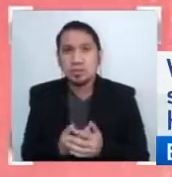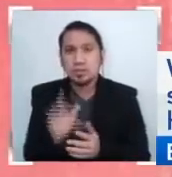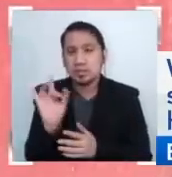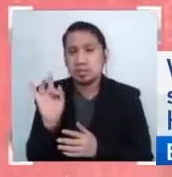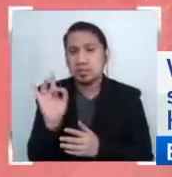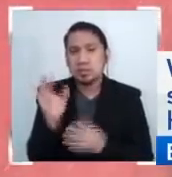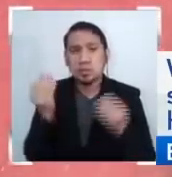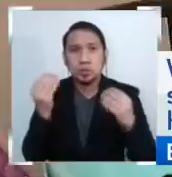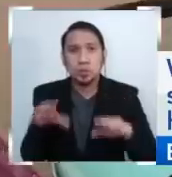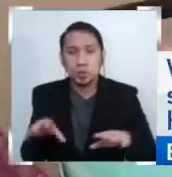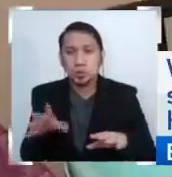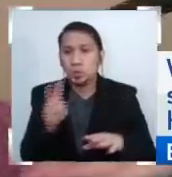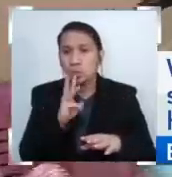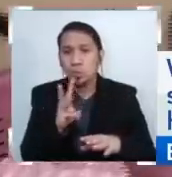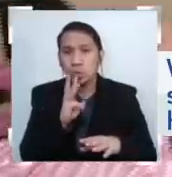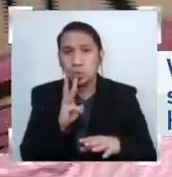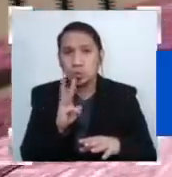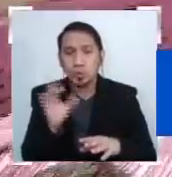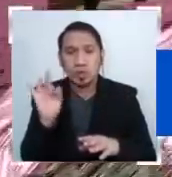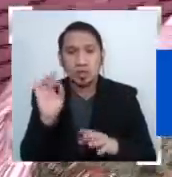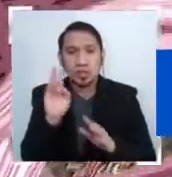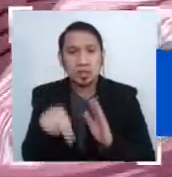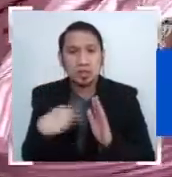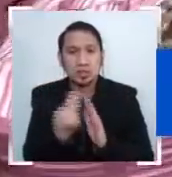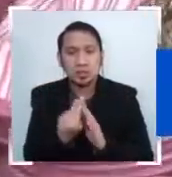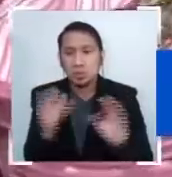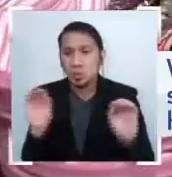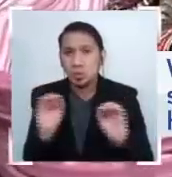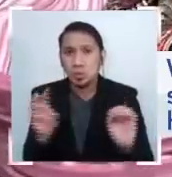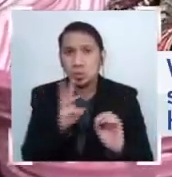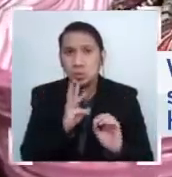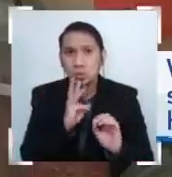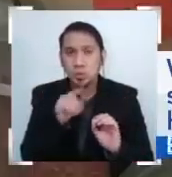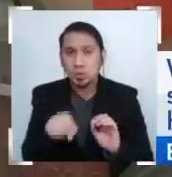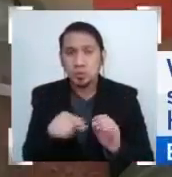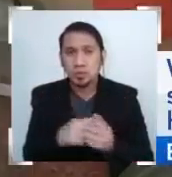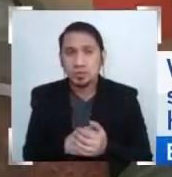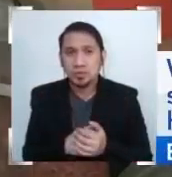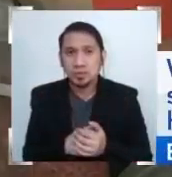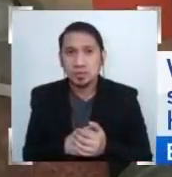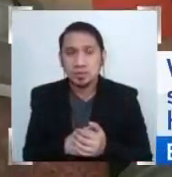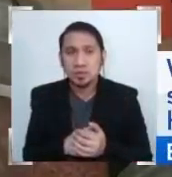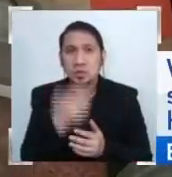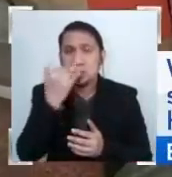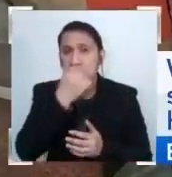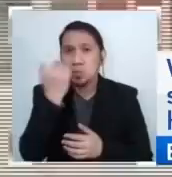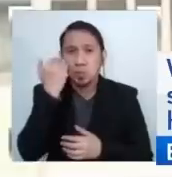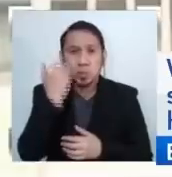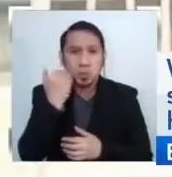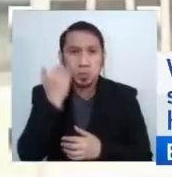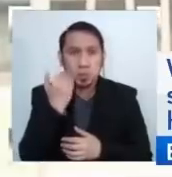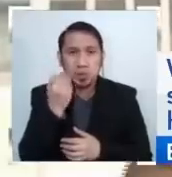mawawalan ng water supply. Ito, isang basket pa. Hindi ko nasama siya today kasi kukulangin ako sa